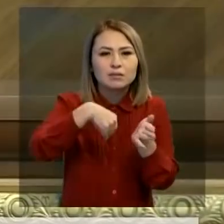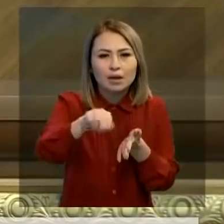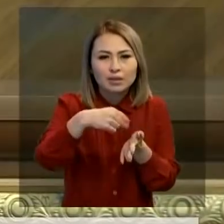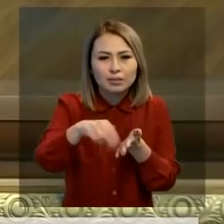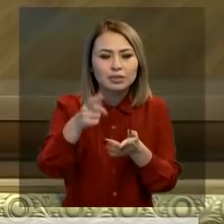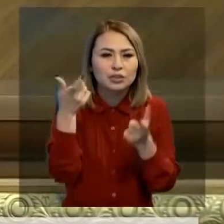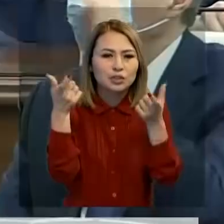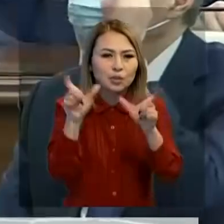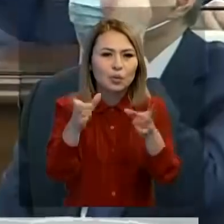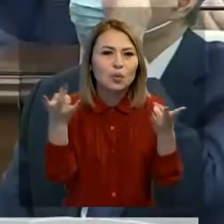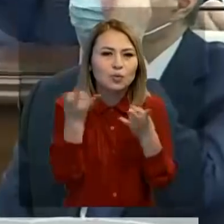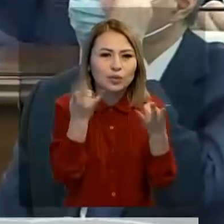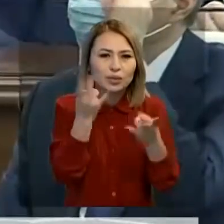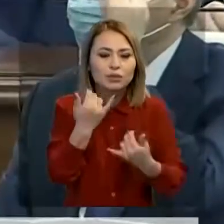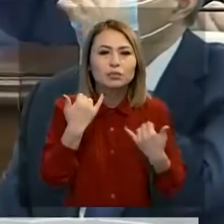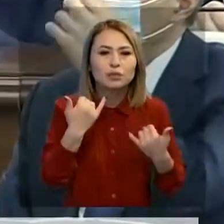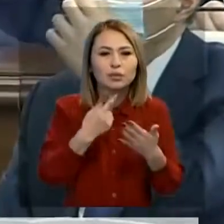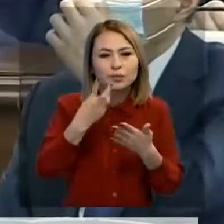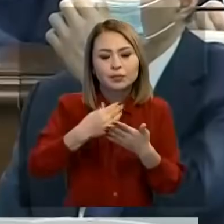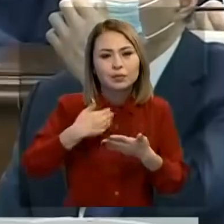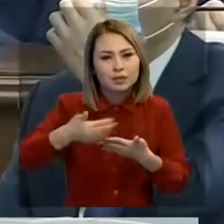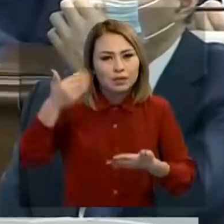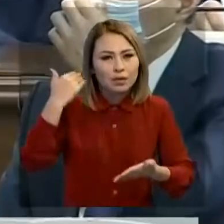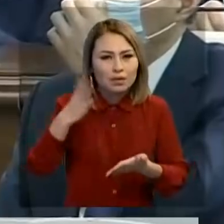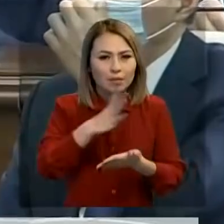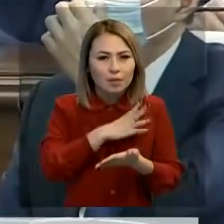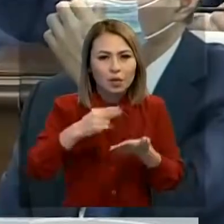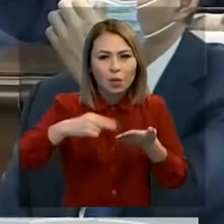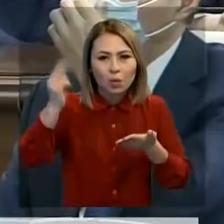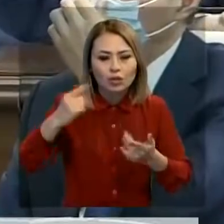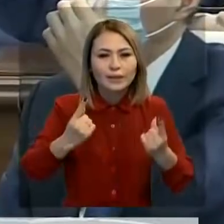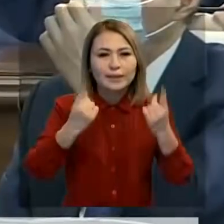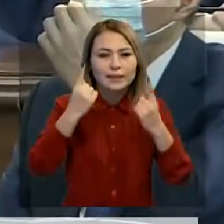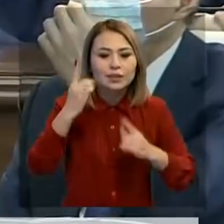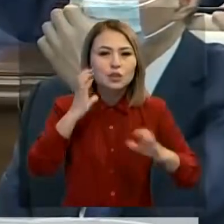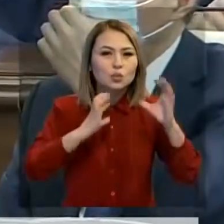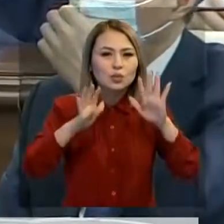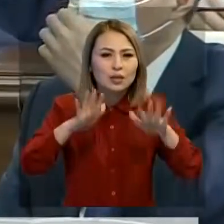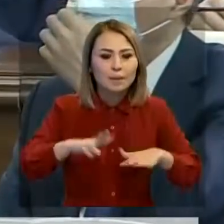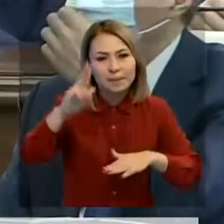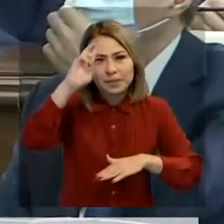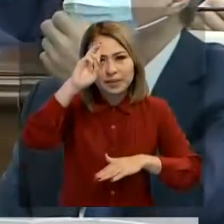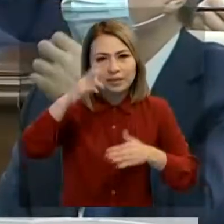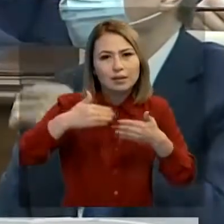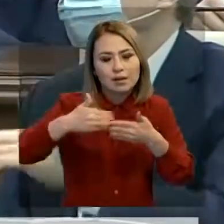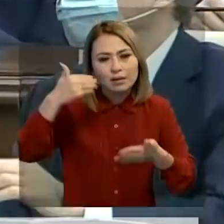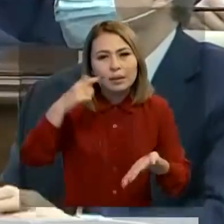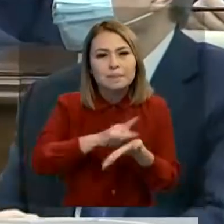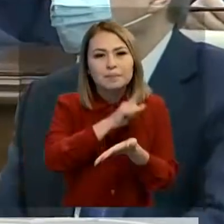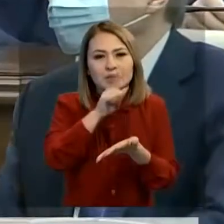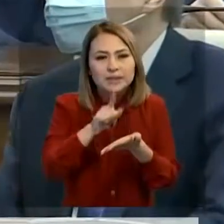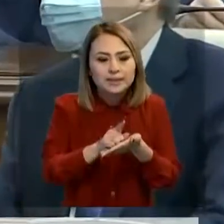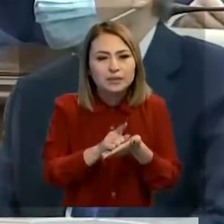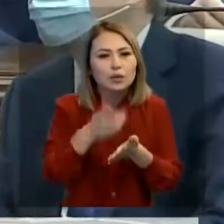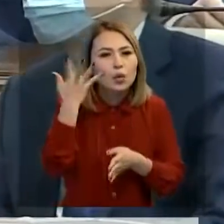шек қою керек. Бірер күн бұрын мен мұндай жарлыққа қол қойдым. Ірі институционалдық компанияларға мемлекет алдындағы міндеттемелерін